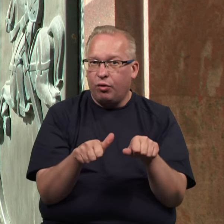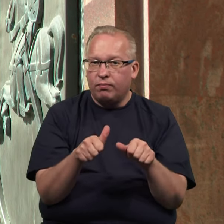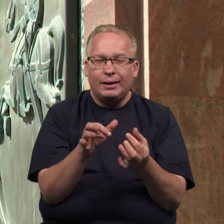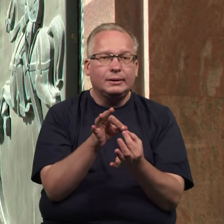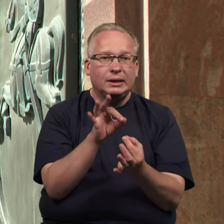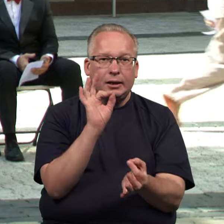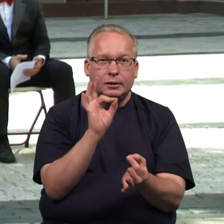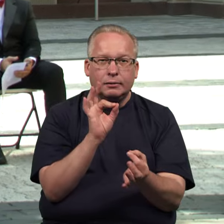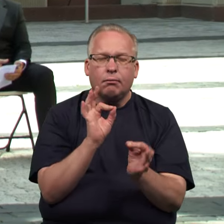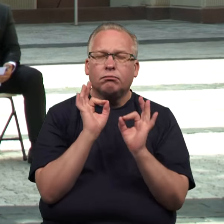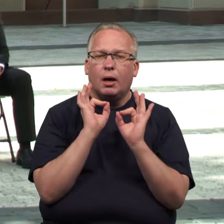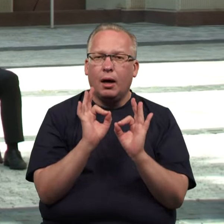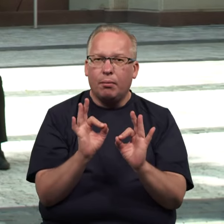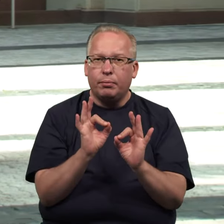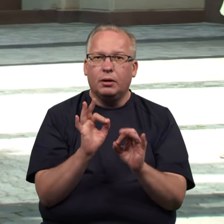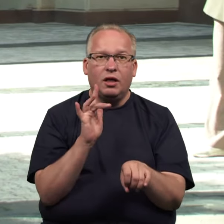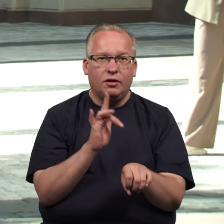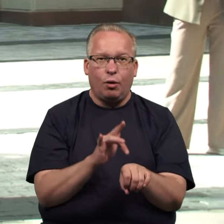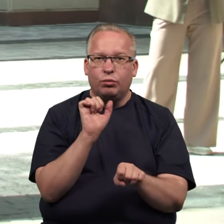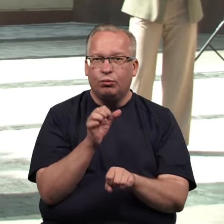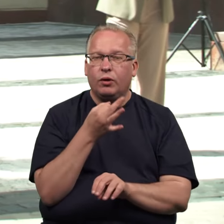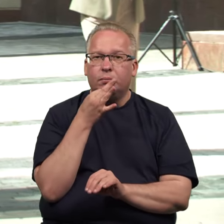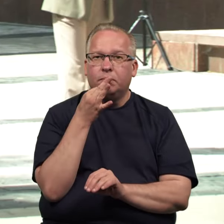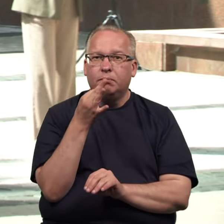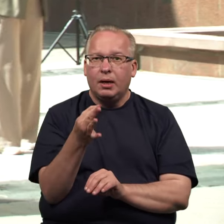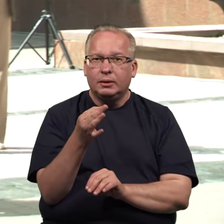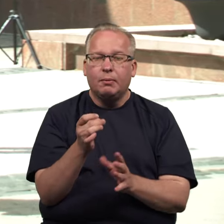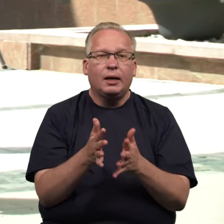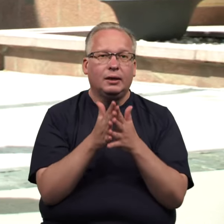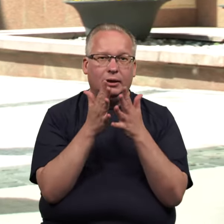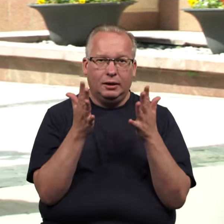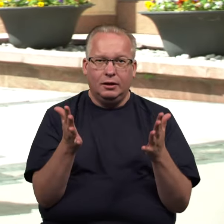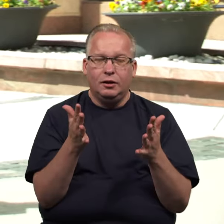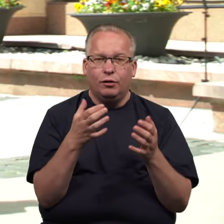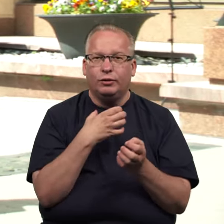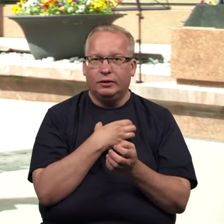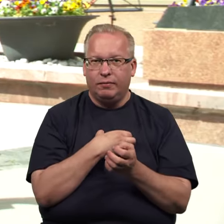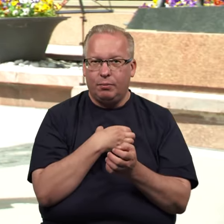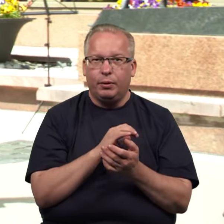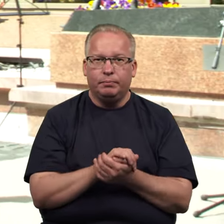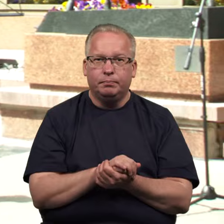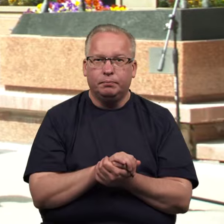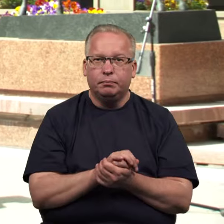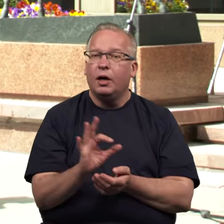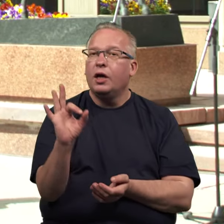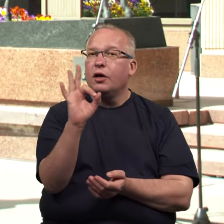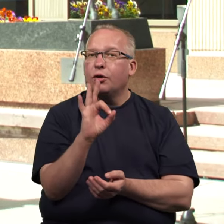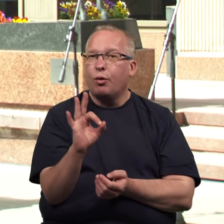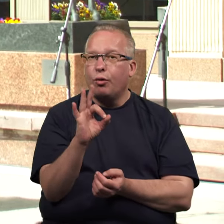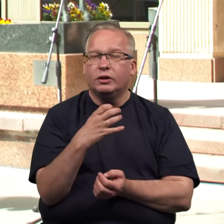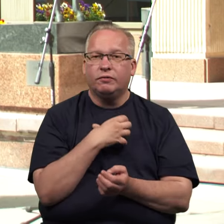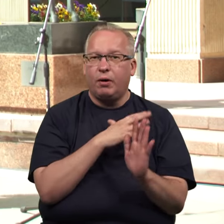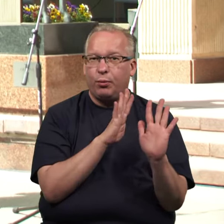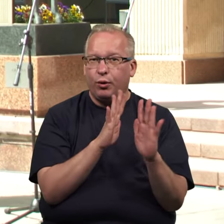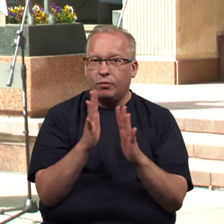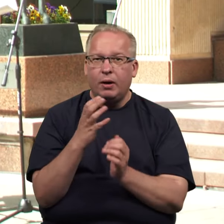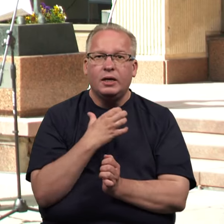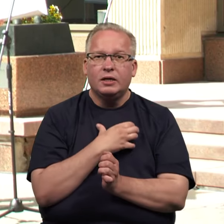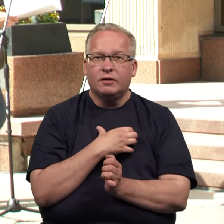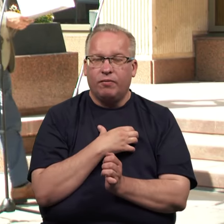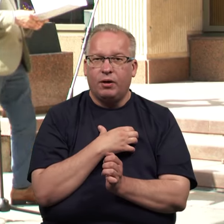labai taikliai, labai jautriai galima pasakyti didelius dalykus. Ir apie svarbius įvykius, ir apie